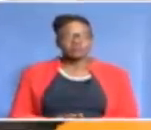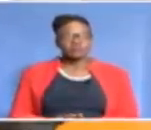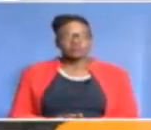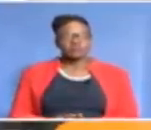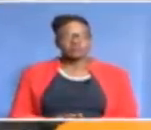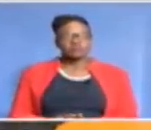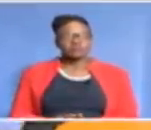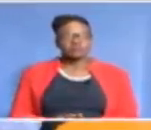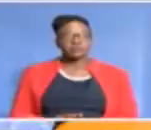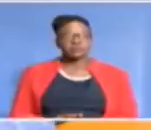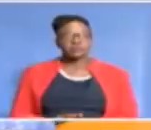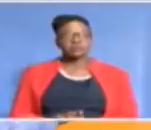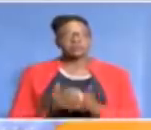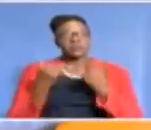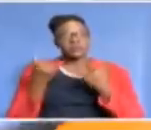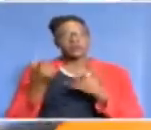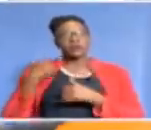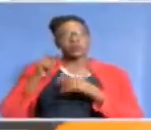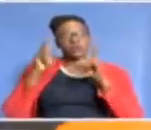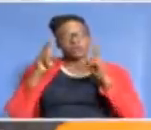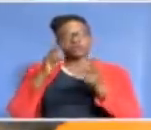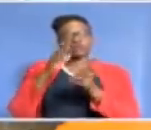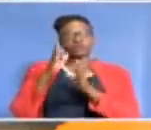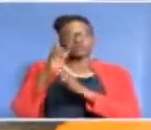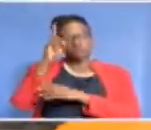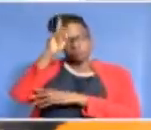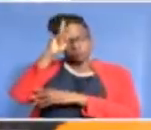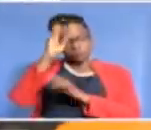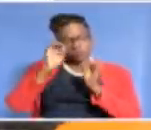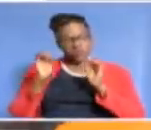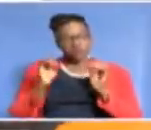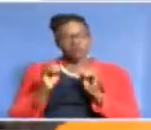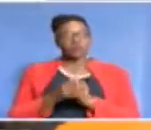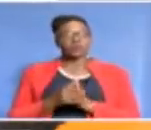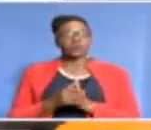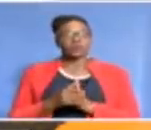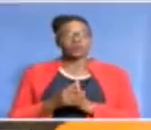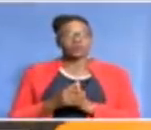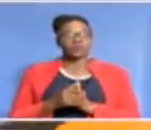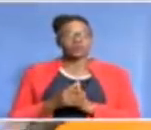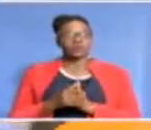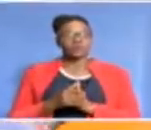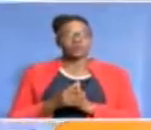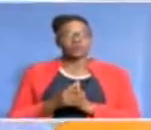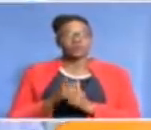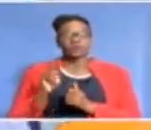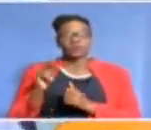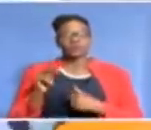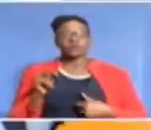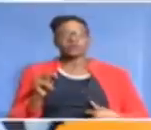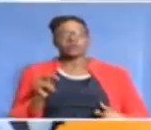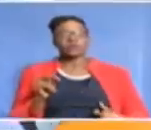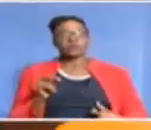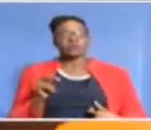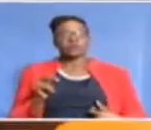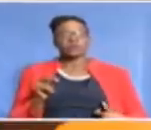Hapa sio mali ya polisi. Askari mwingine amekumalisha. Sio hapa sio mali ya polisi.